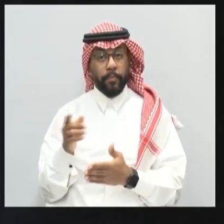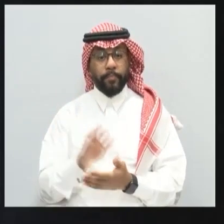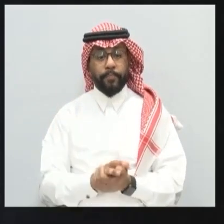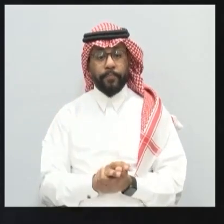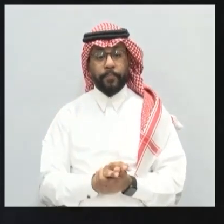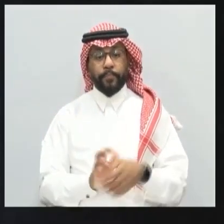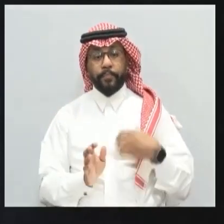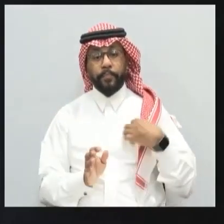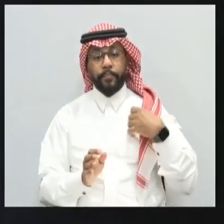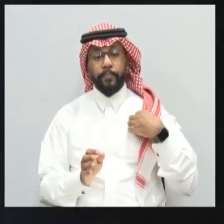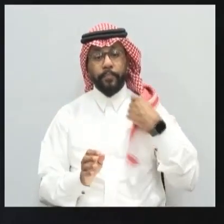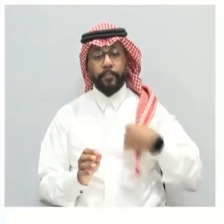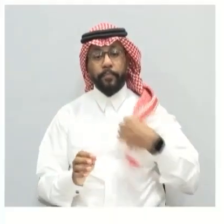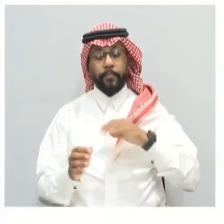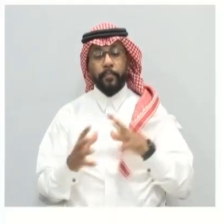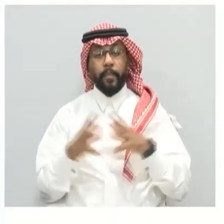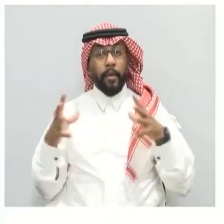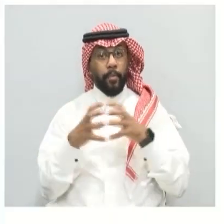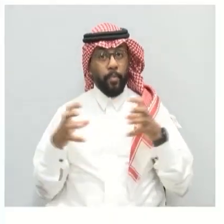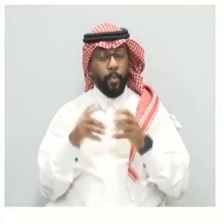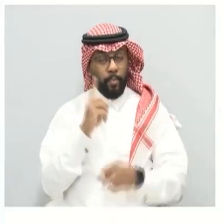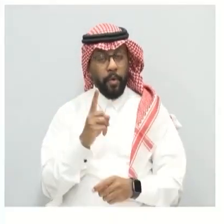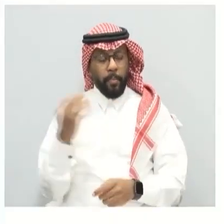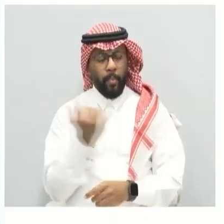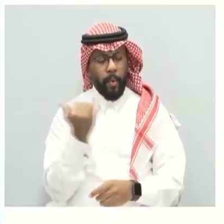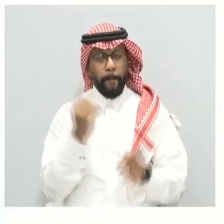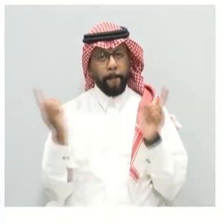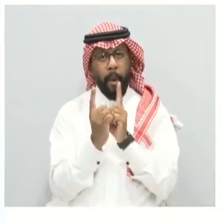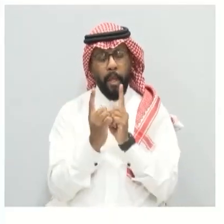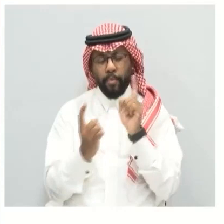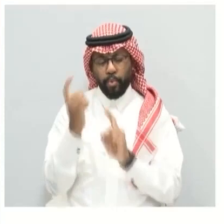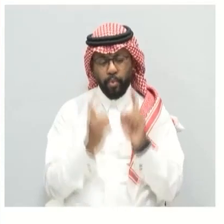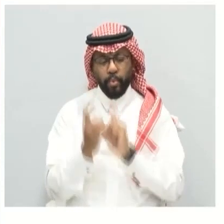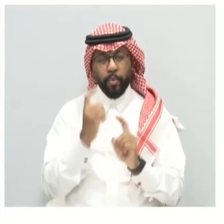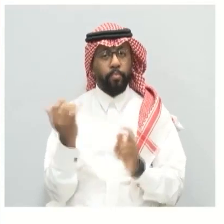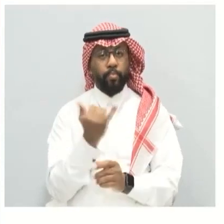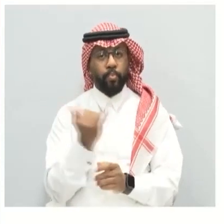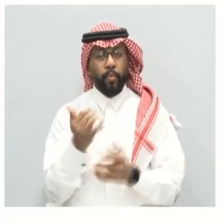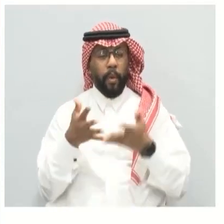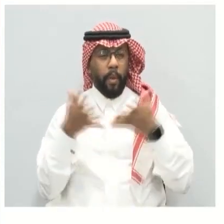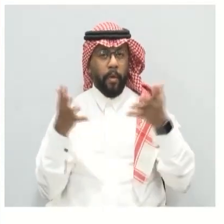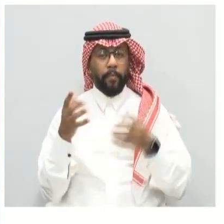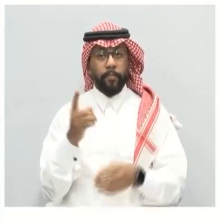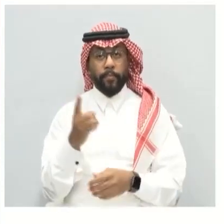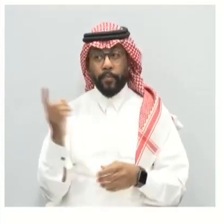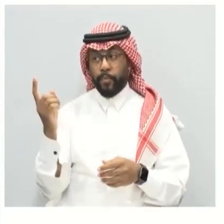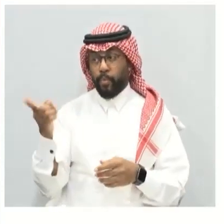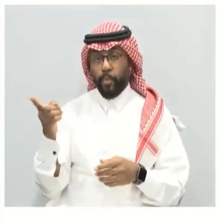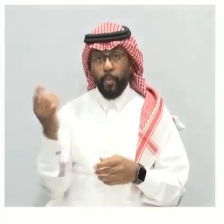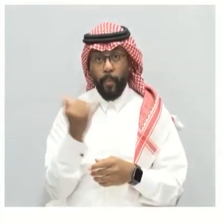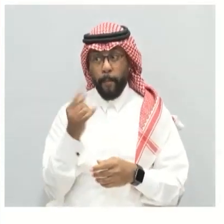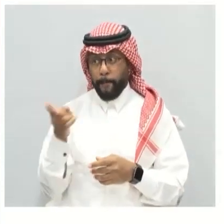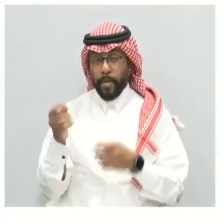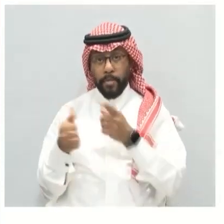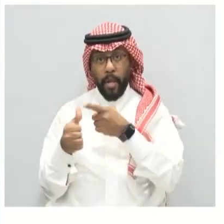الاجابه المقابله الشخصيه هي مهمه لكلا الطرفين فهي مهمه لصاحب العمل كما